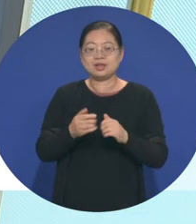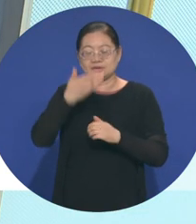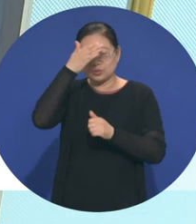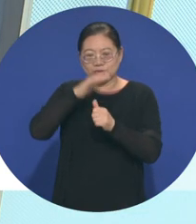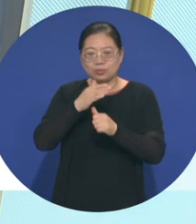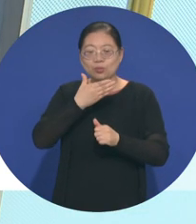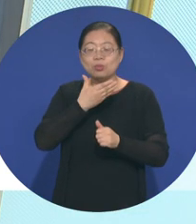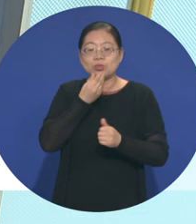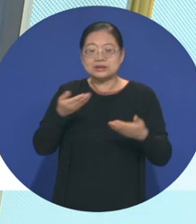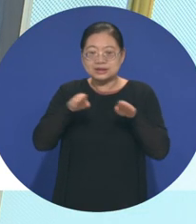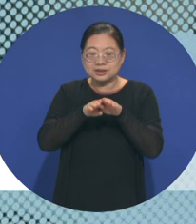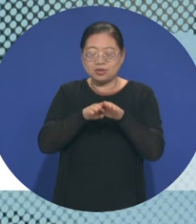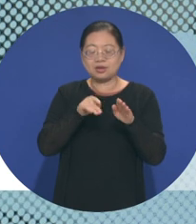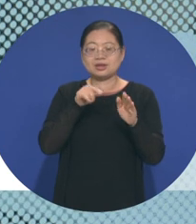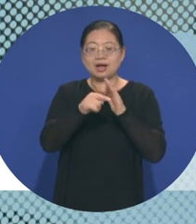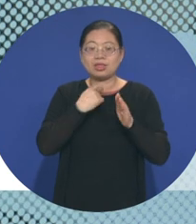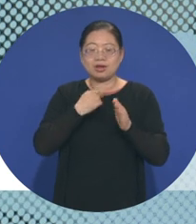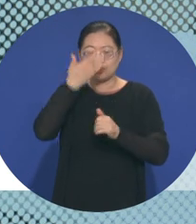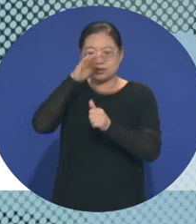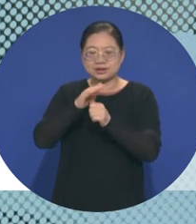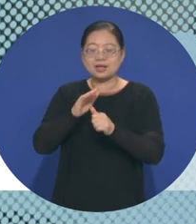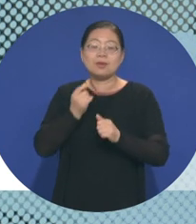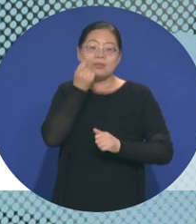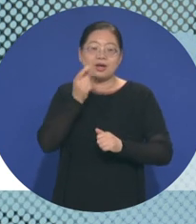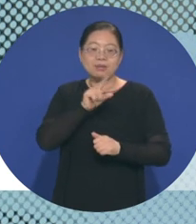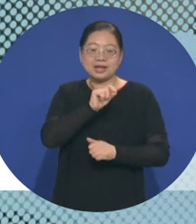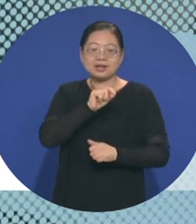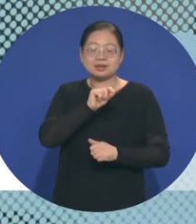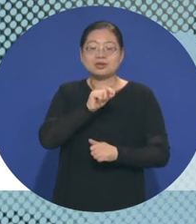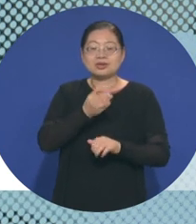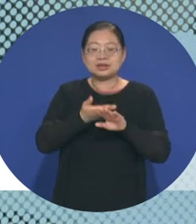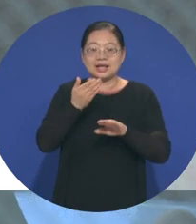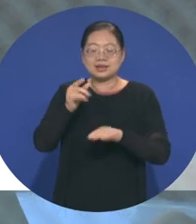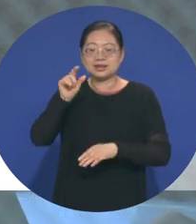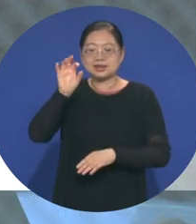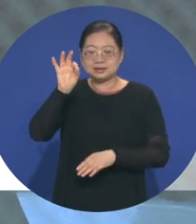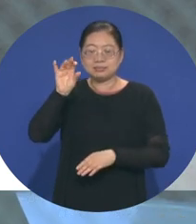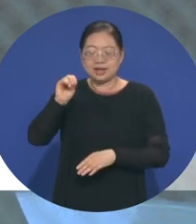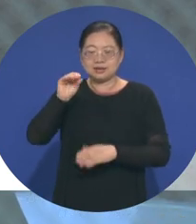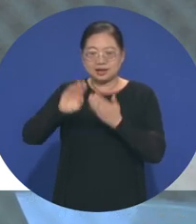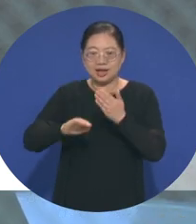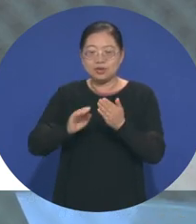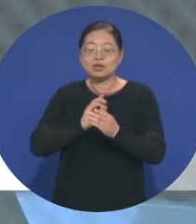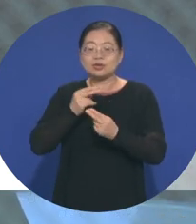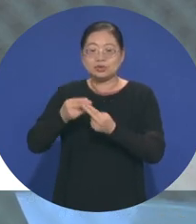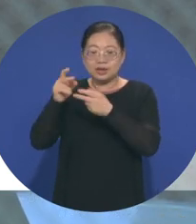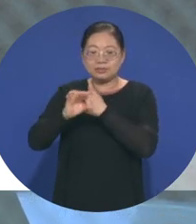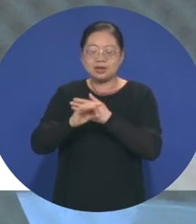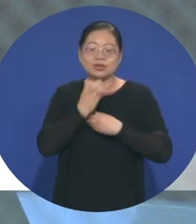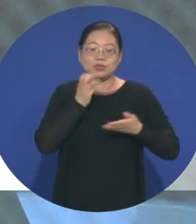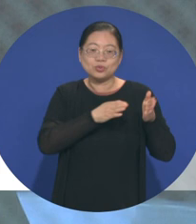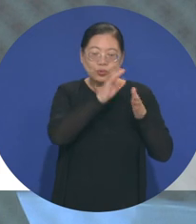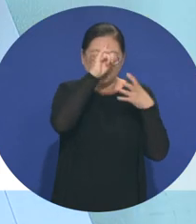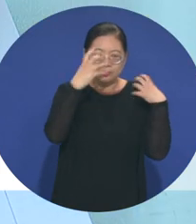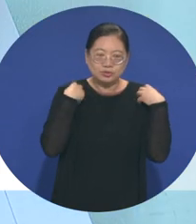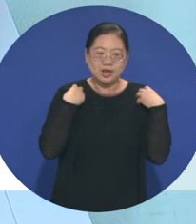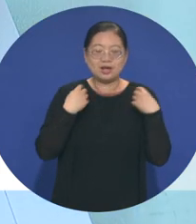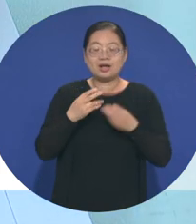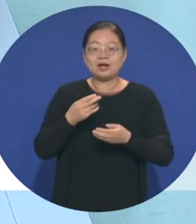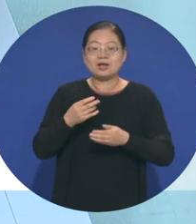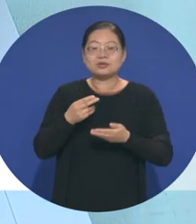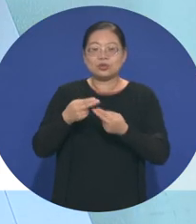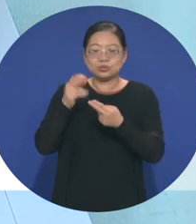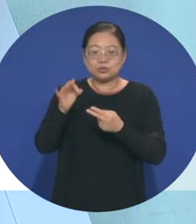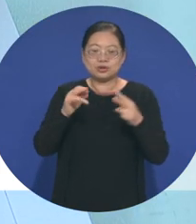통장은 청소년 복지 시설을 이용한 청소년들이 매월 만 원 이상 10만 원 이하로 저축하면 도가 추가로 저축액의 두